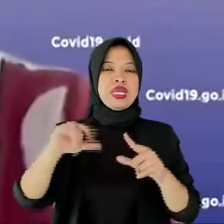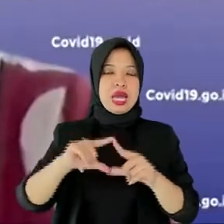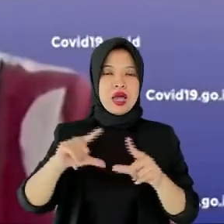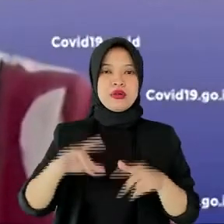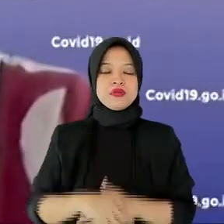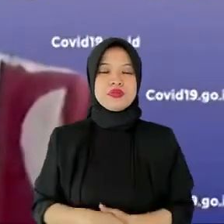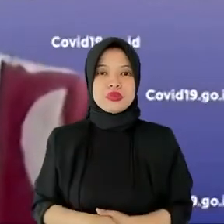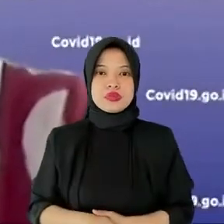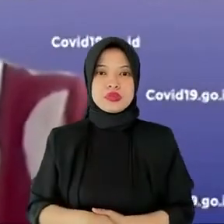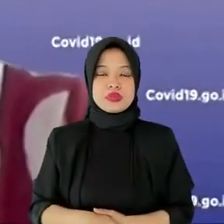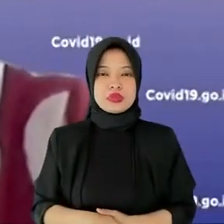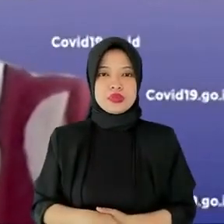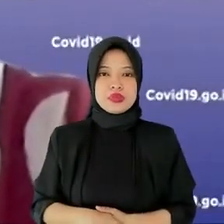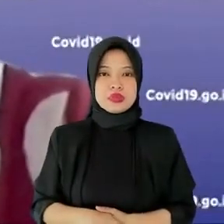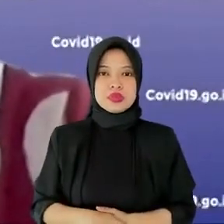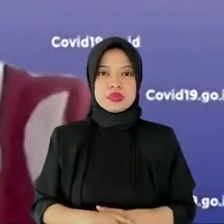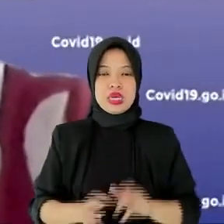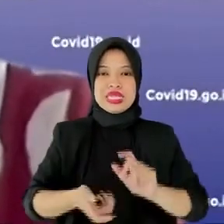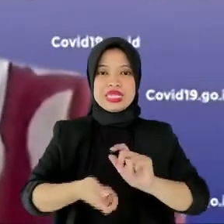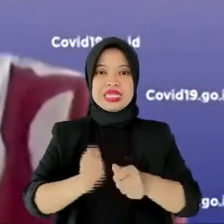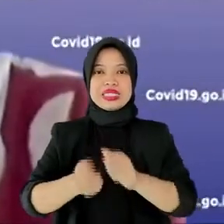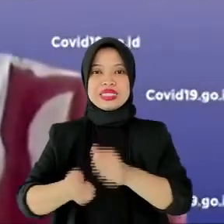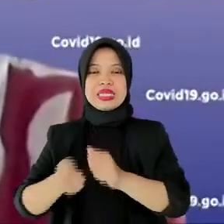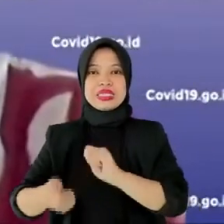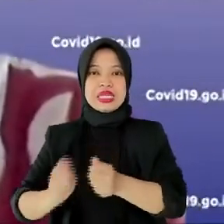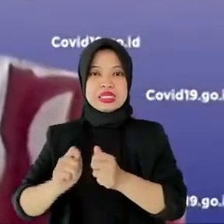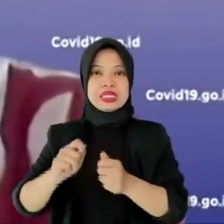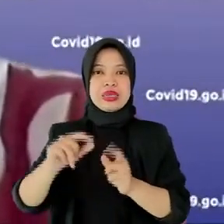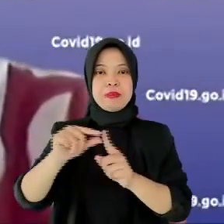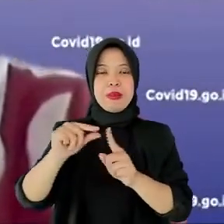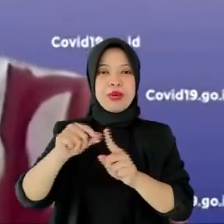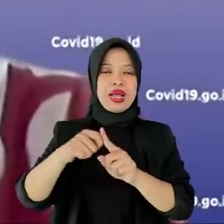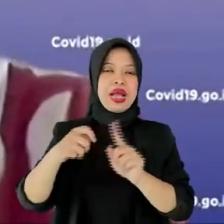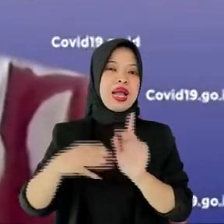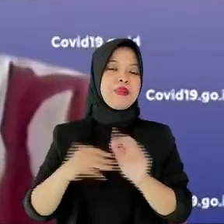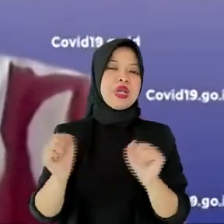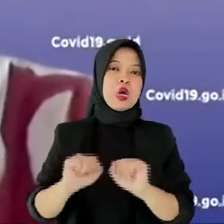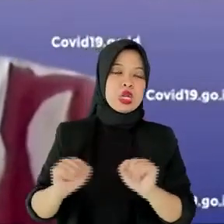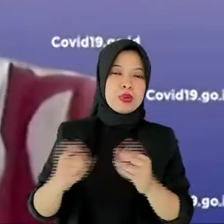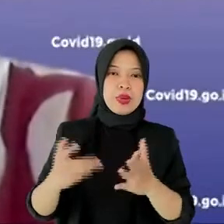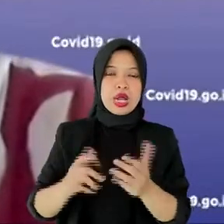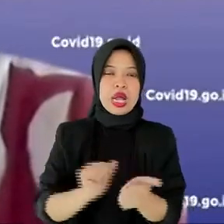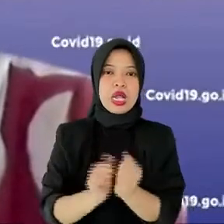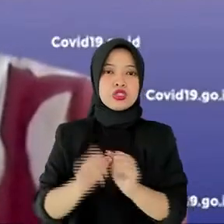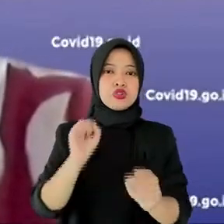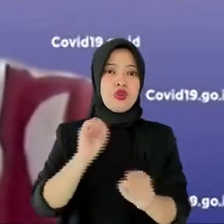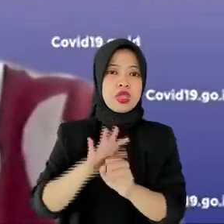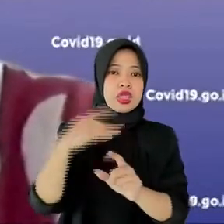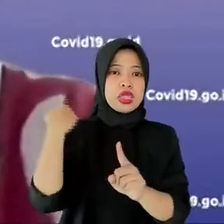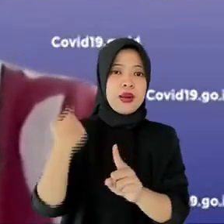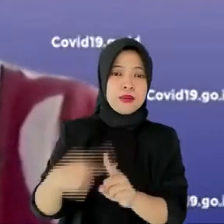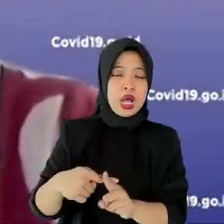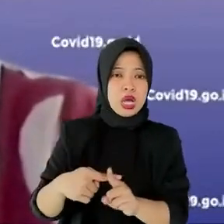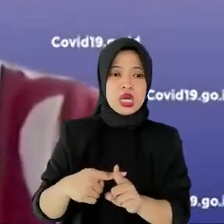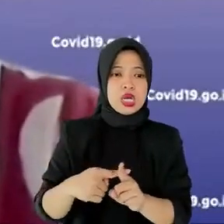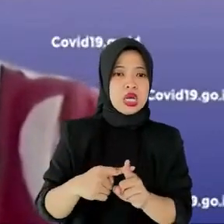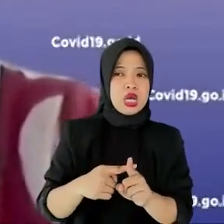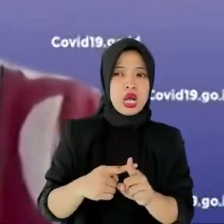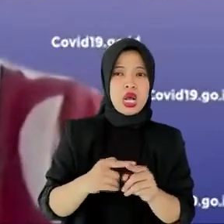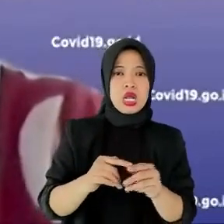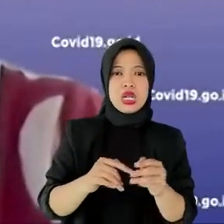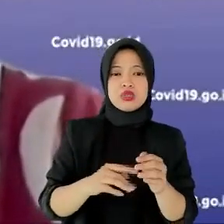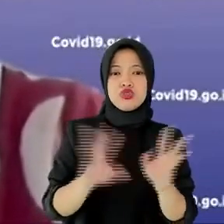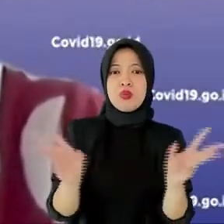Health. Bagaimana dengan testing di kawasan PPKM darurat? Tambahan kasus harian COVID-19 tidak sejalan dengan